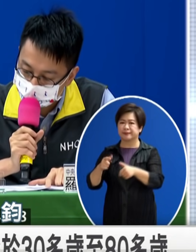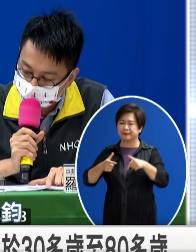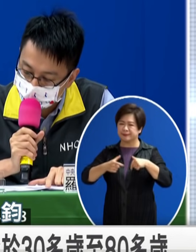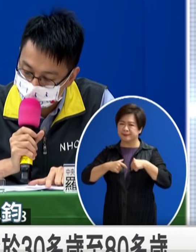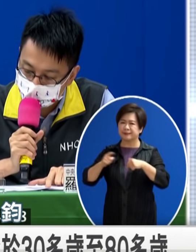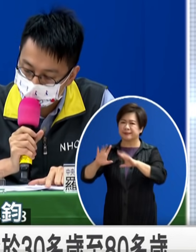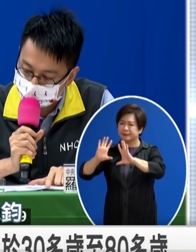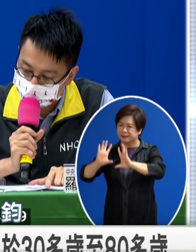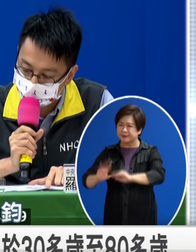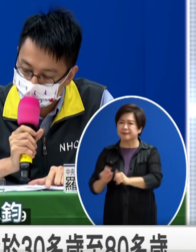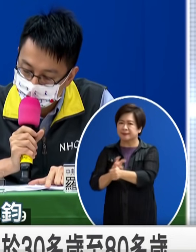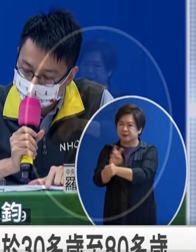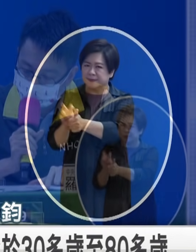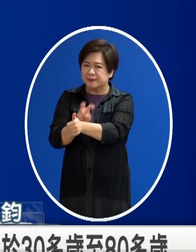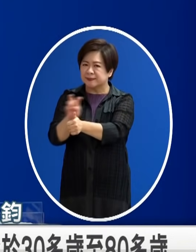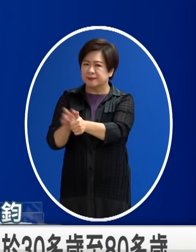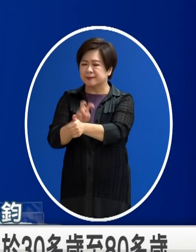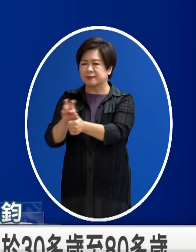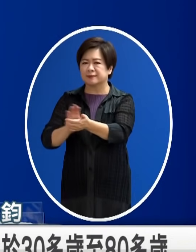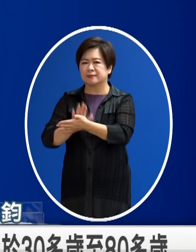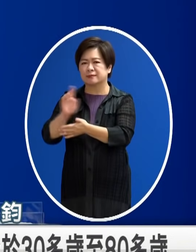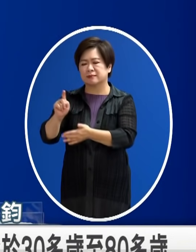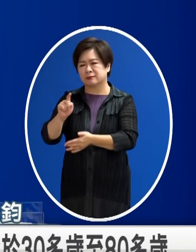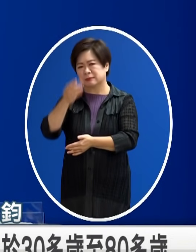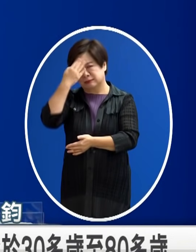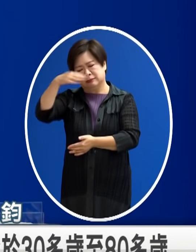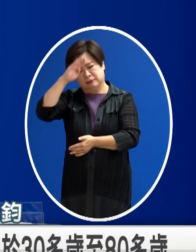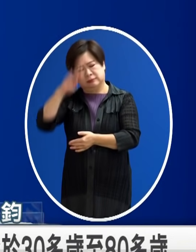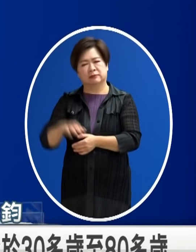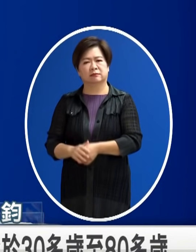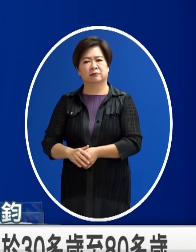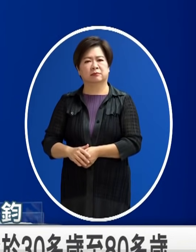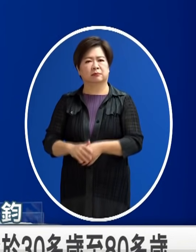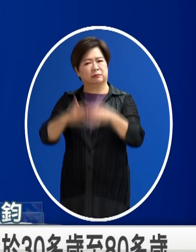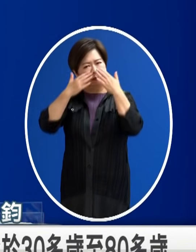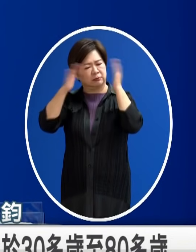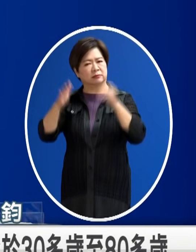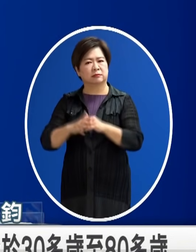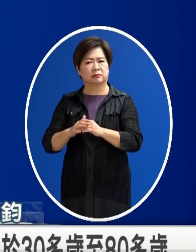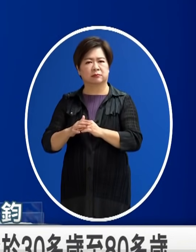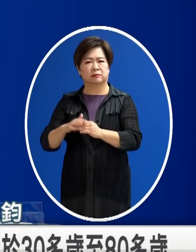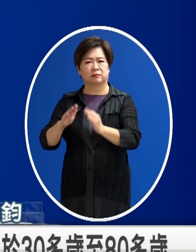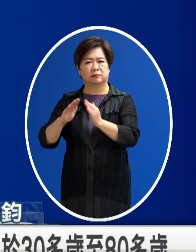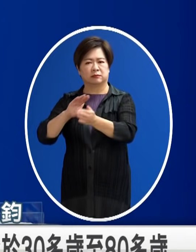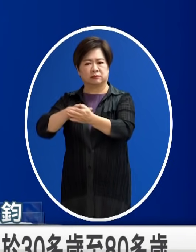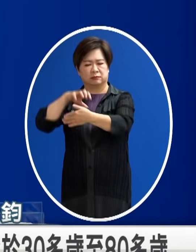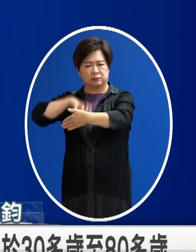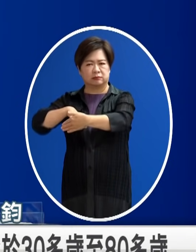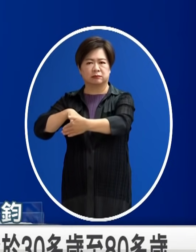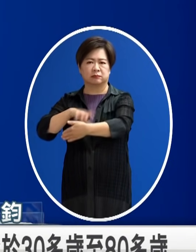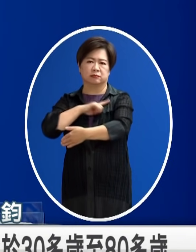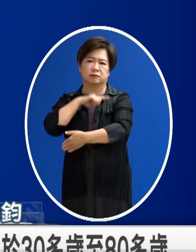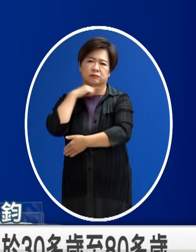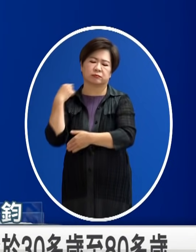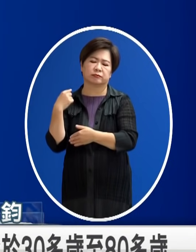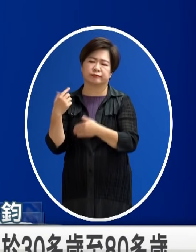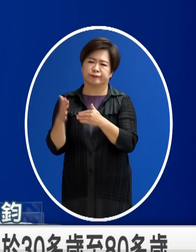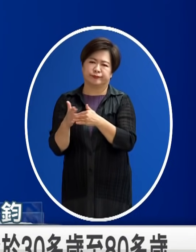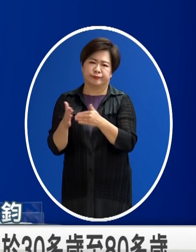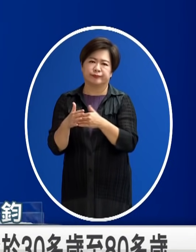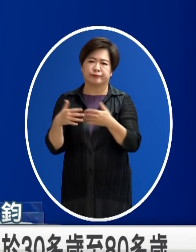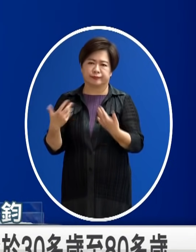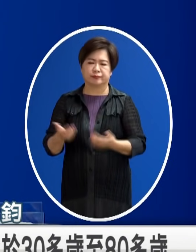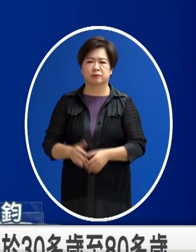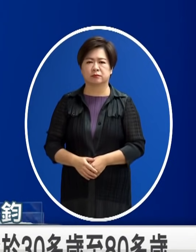妥善的照顾哈。不过他后来还是不幸在病室当中利用就是在病室当中有自杀的情形